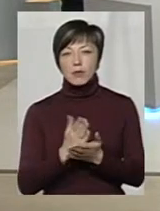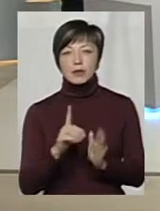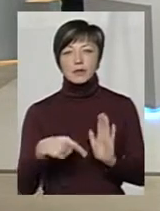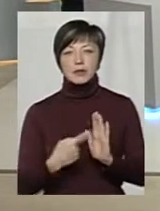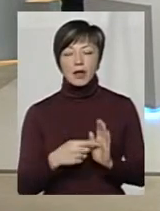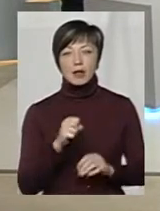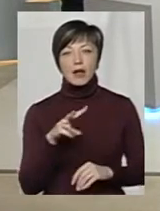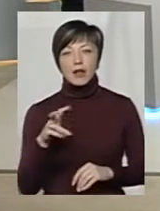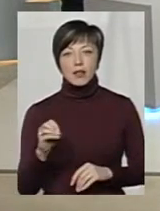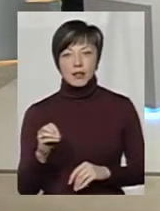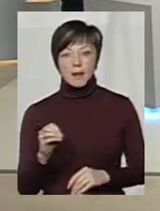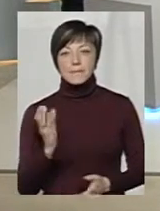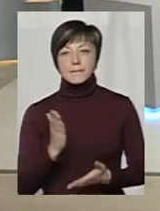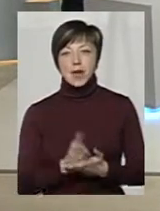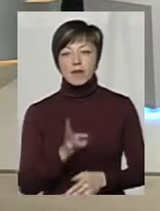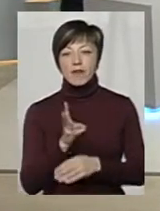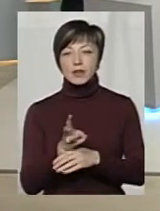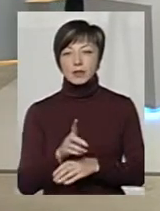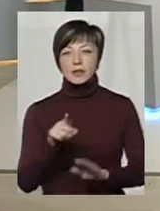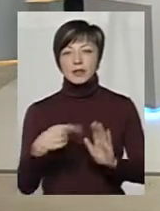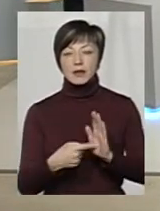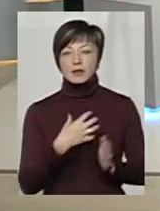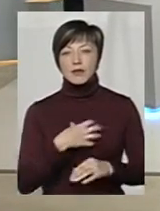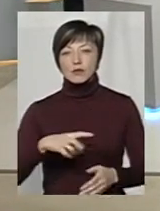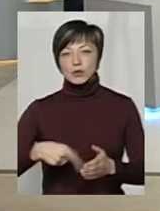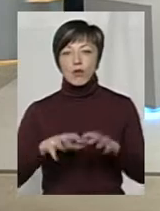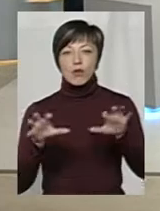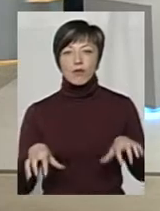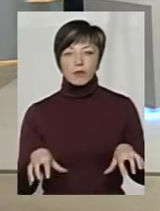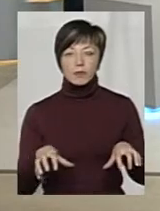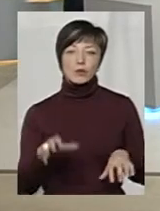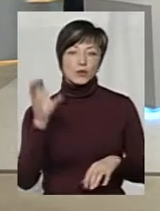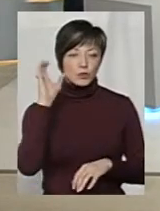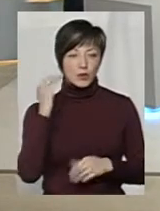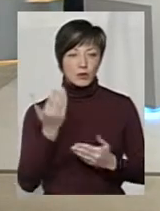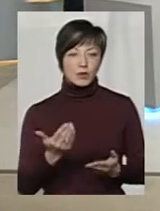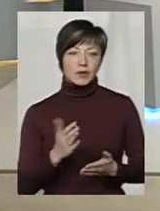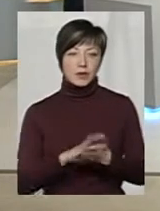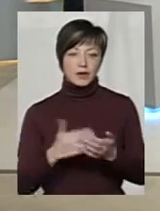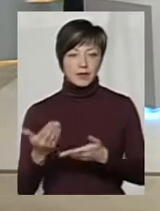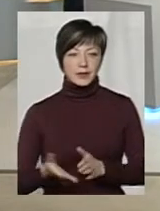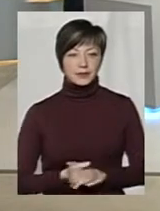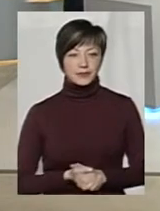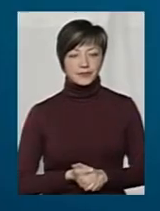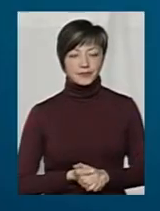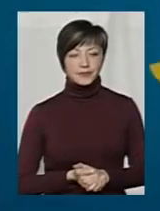але маємо ще відеопитання від Славутського міського голови Василя Сидора. Послухаємо його, а тоді вас. Добре, Олеже?